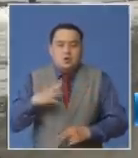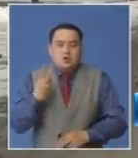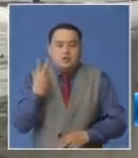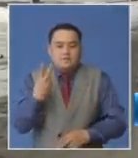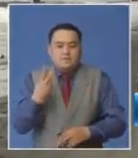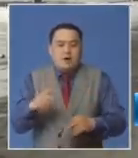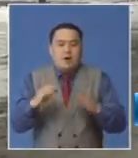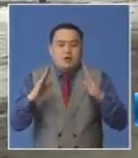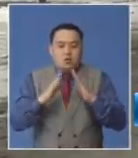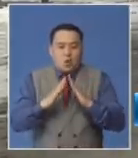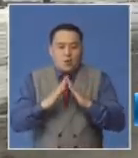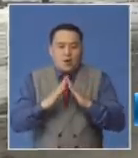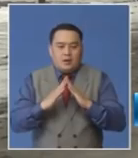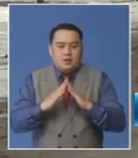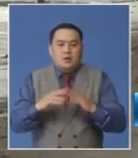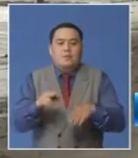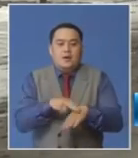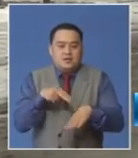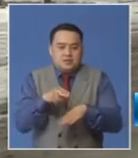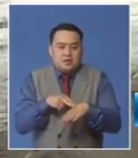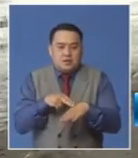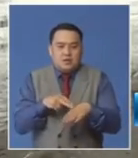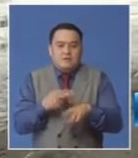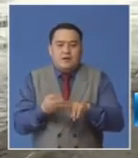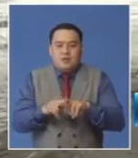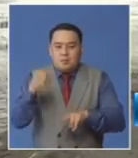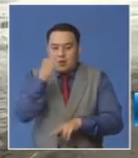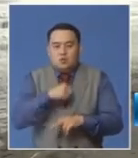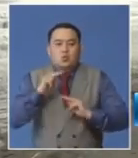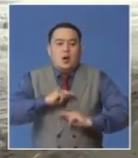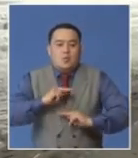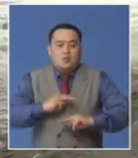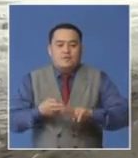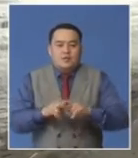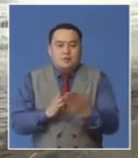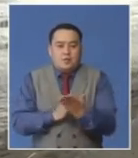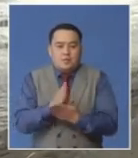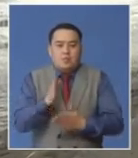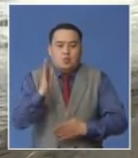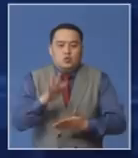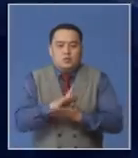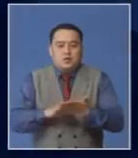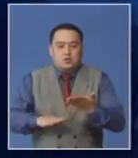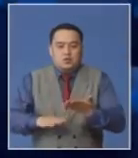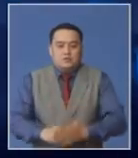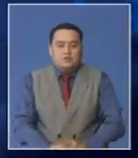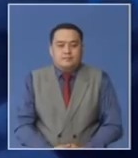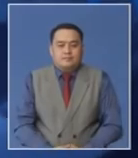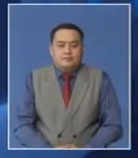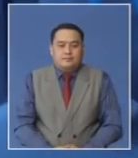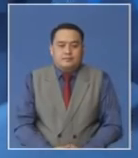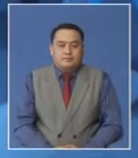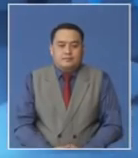административно жилых комплекса для участковых нынешнем году работа в этом направлении будет продолжена были нас